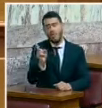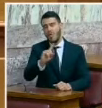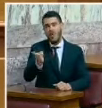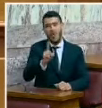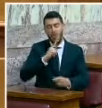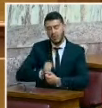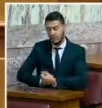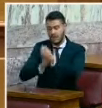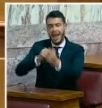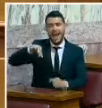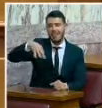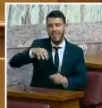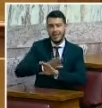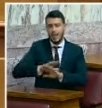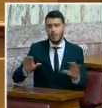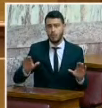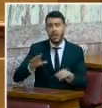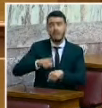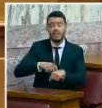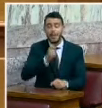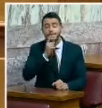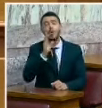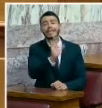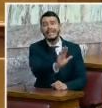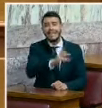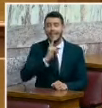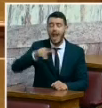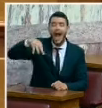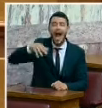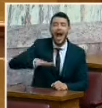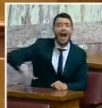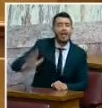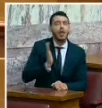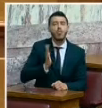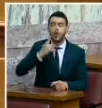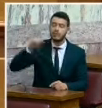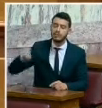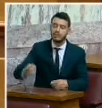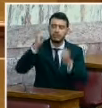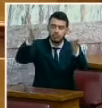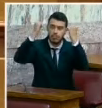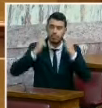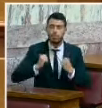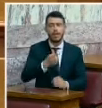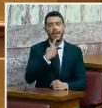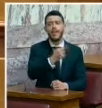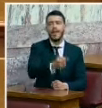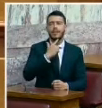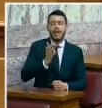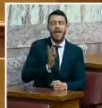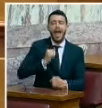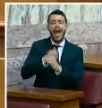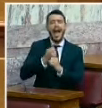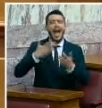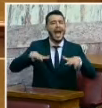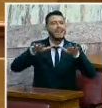και οι πιο αδύναμοι είναι αυτοί οι οποίοι επλήγησαν από την πολιτική σας. Και όταν επικαλείστε τα στοιχεία για την ανεργία, προσέχτε λίγο και κοιτάξτε